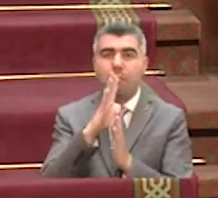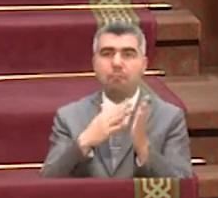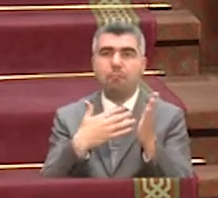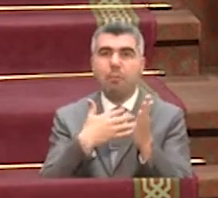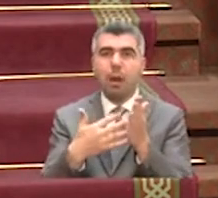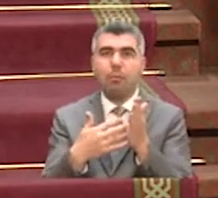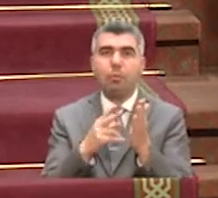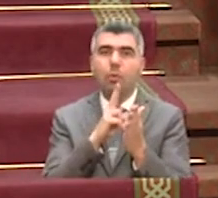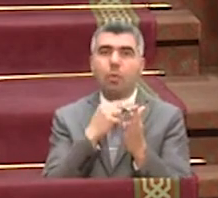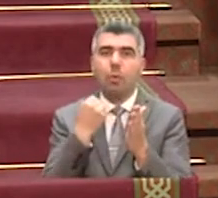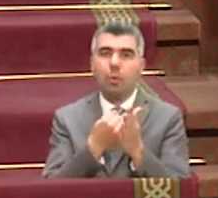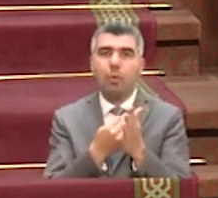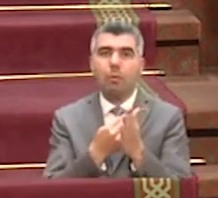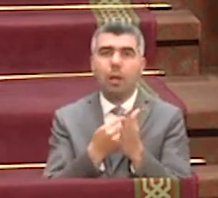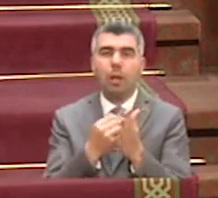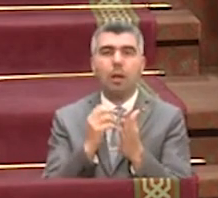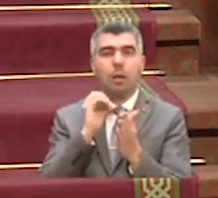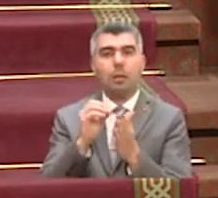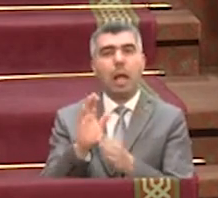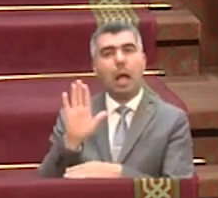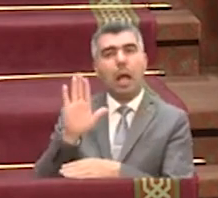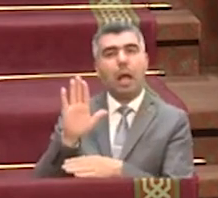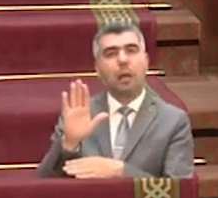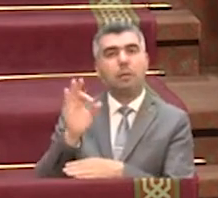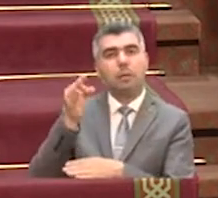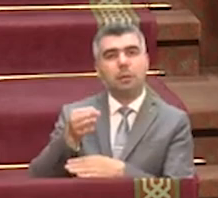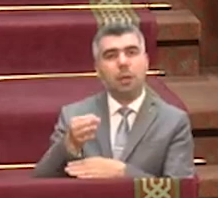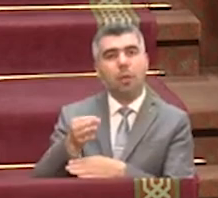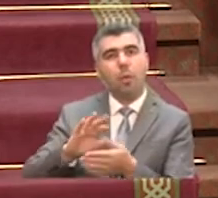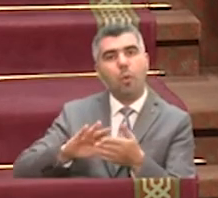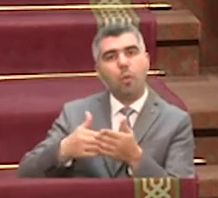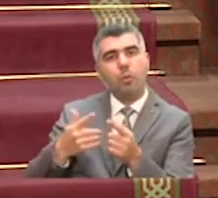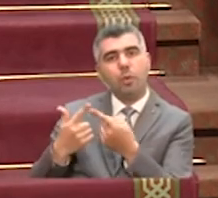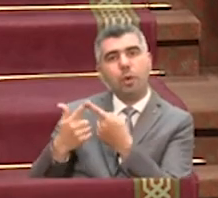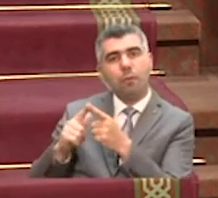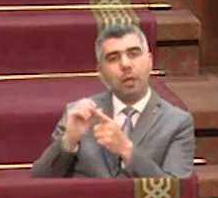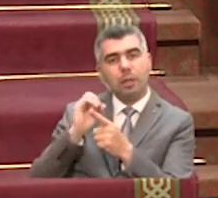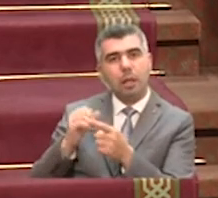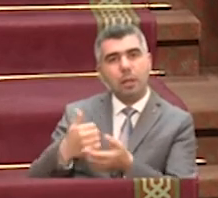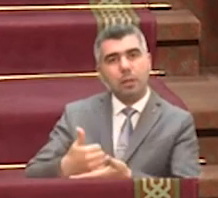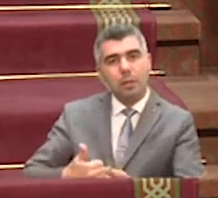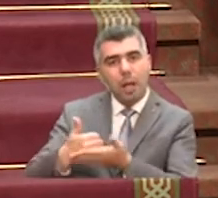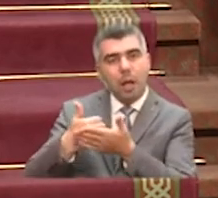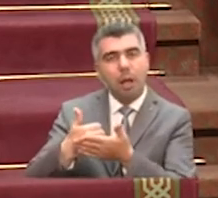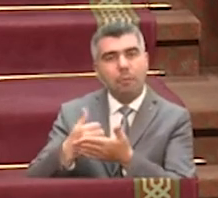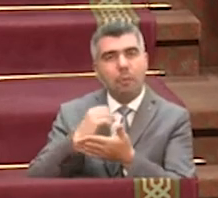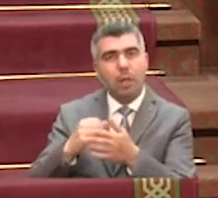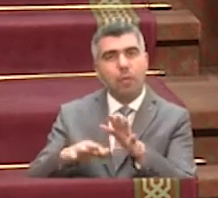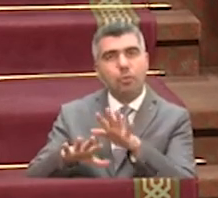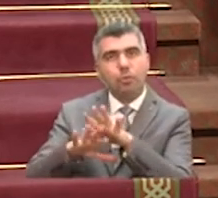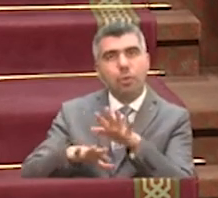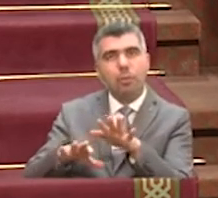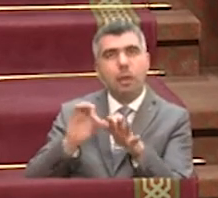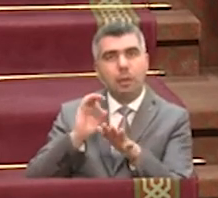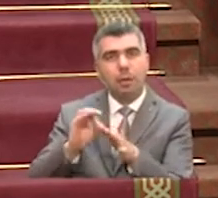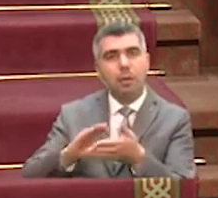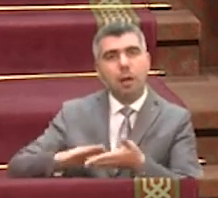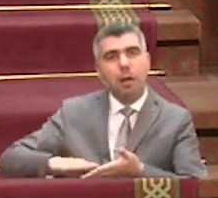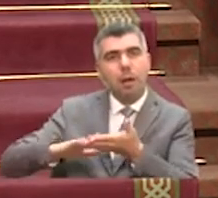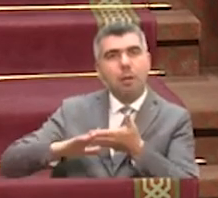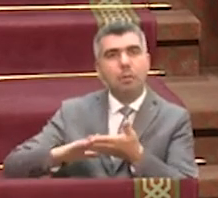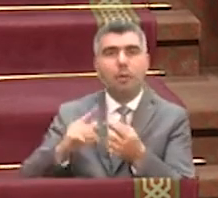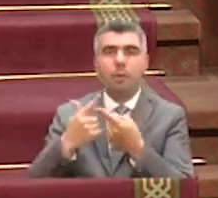الحكومي ويعيد بامور تتجه باتجاه ديال ارساء دعائم الدوله الاجتماعيه وتوسيع الطبقه